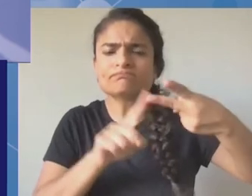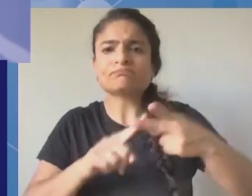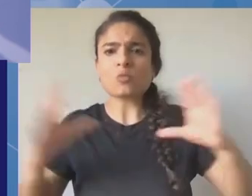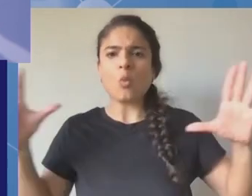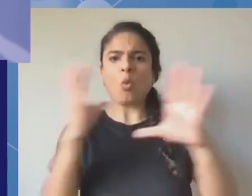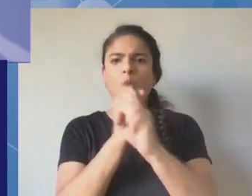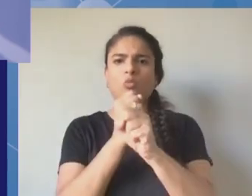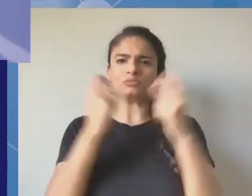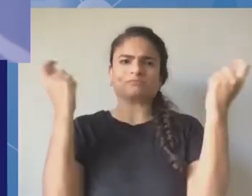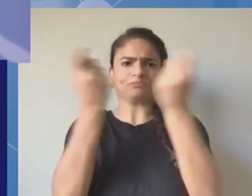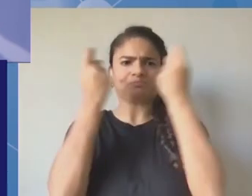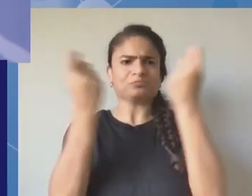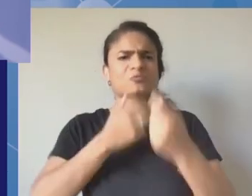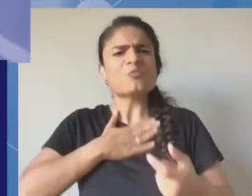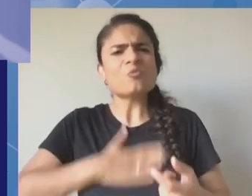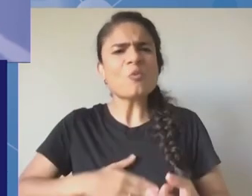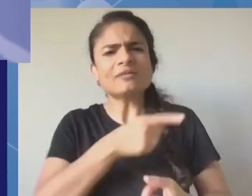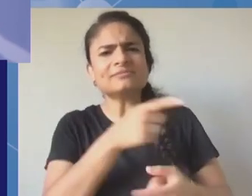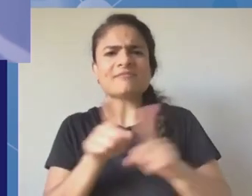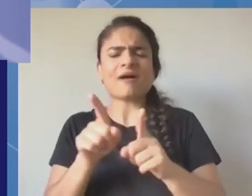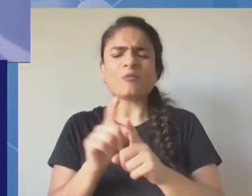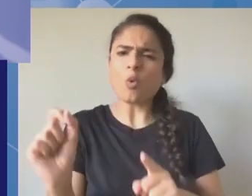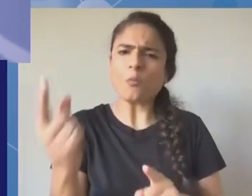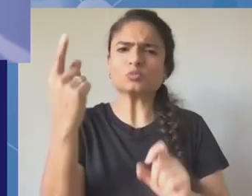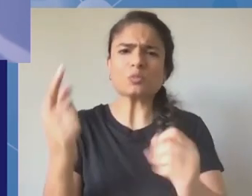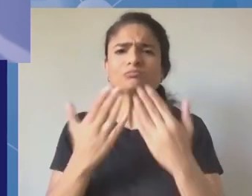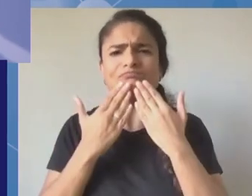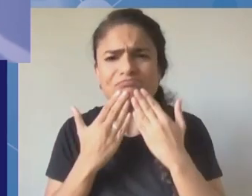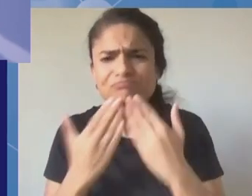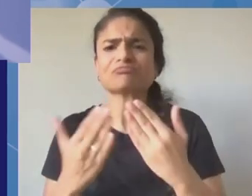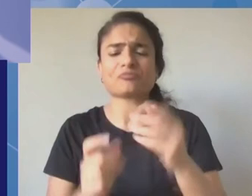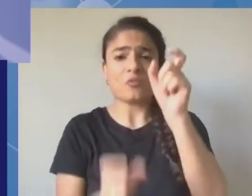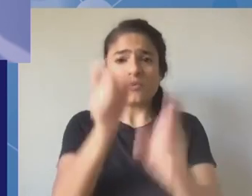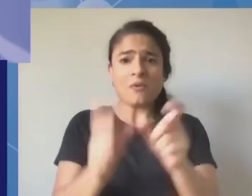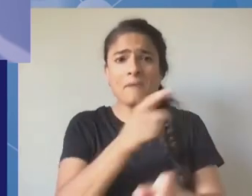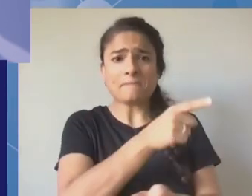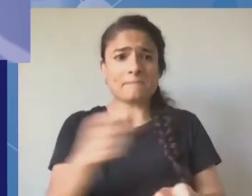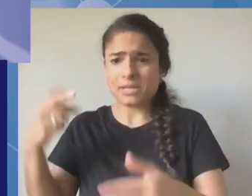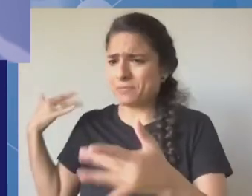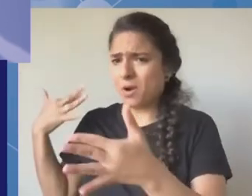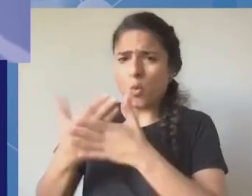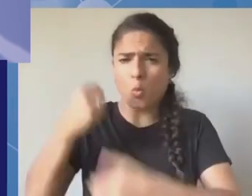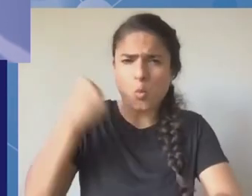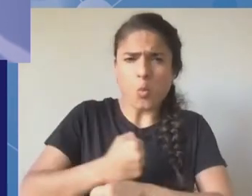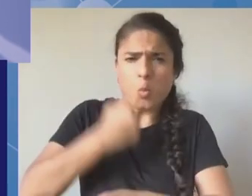一些闭幕式上面的一些结论，我首先讲非常感谢